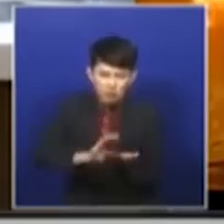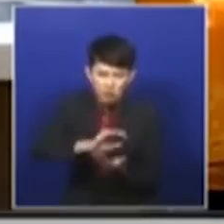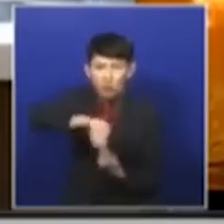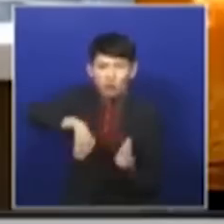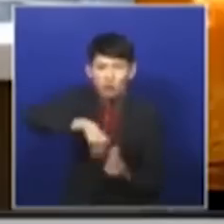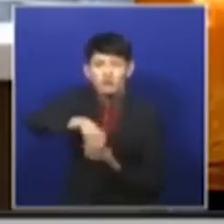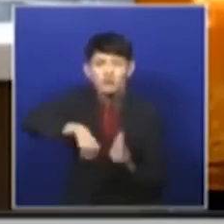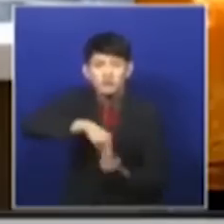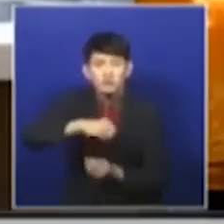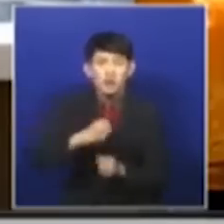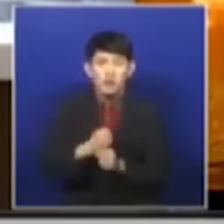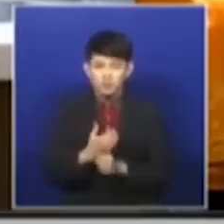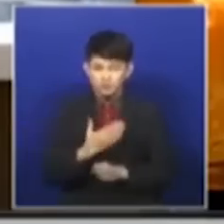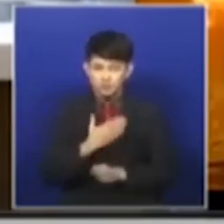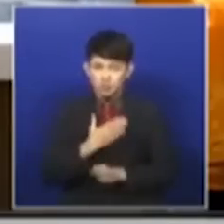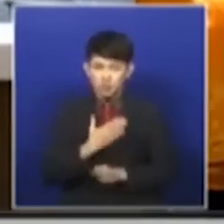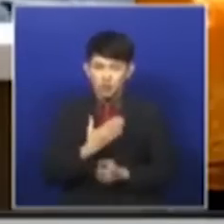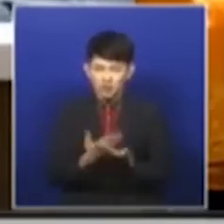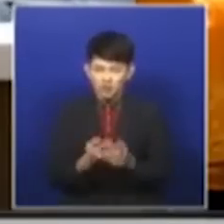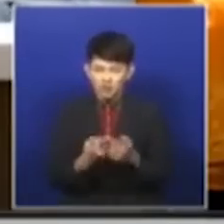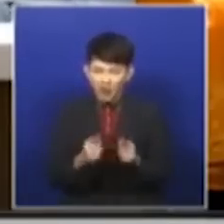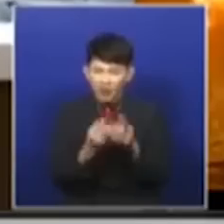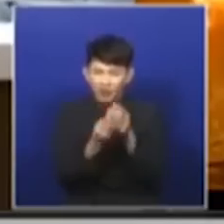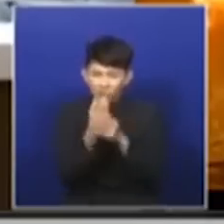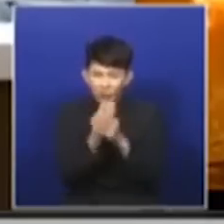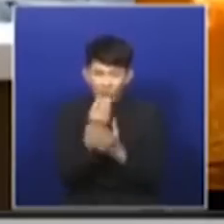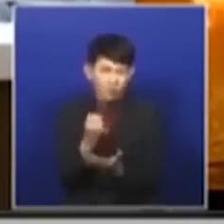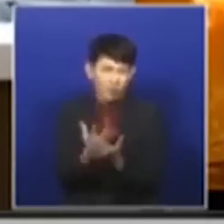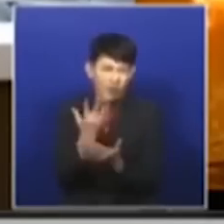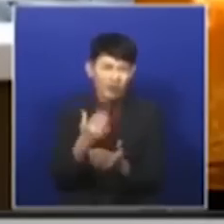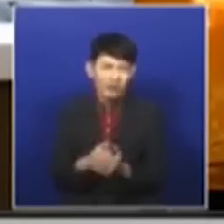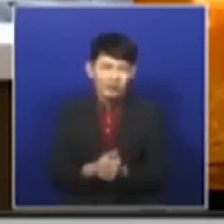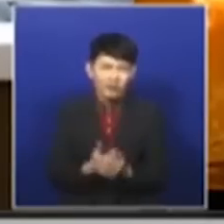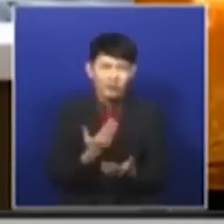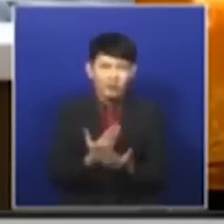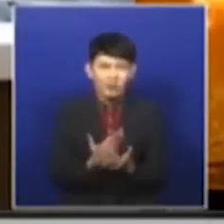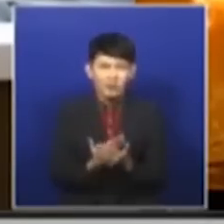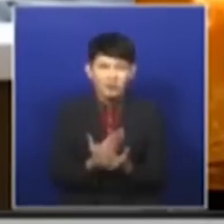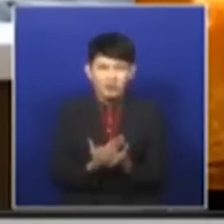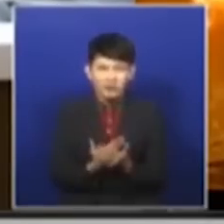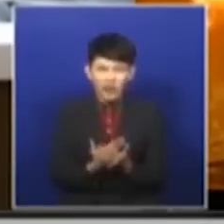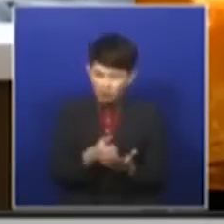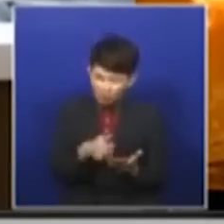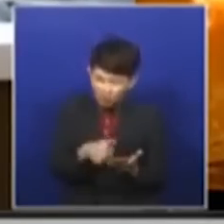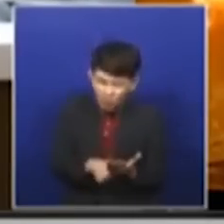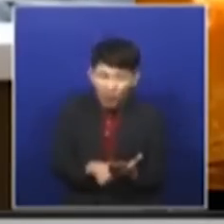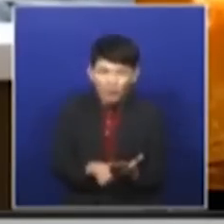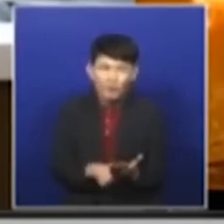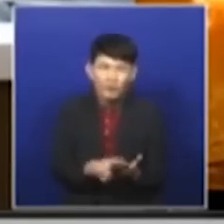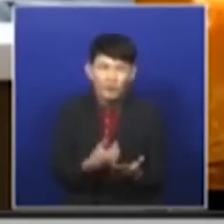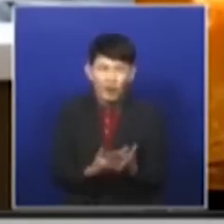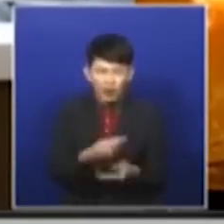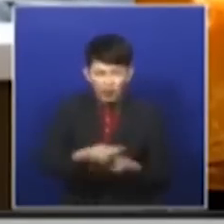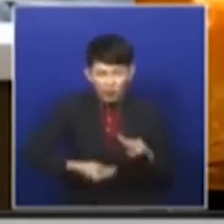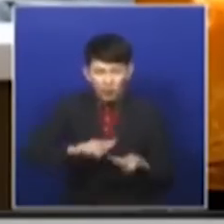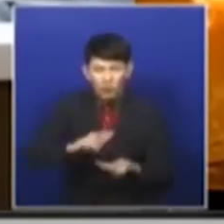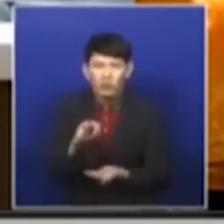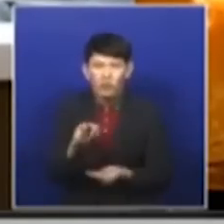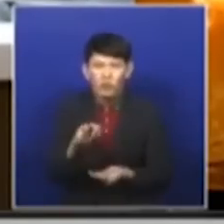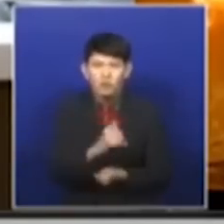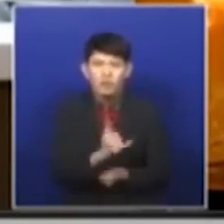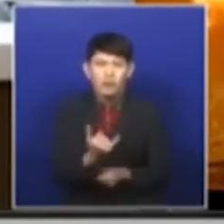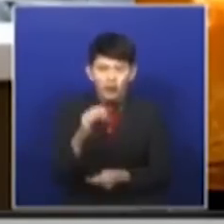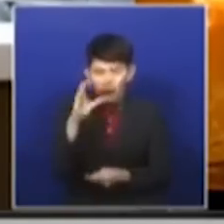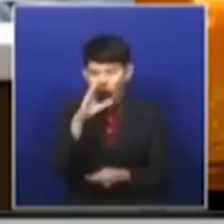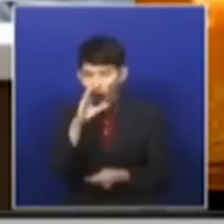รกิจแถมดอกเบี้ยก็แพงกว่าวงเงินสินเชื่อที่ได้ก็เพียงน้อยนิดซ้ำร้ายบางรายห